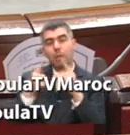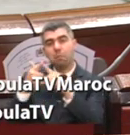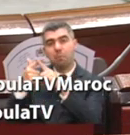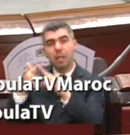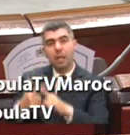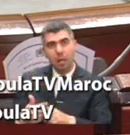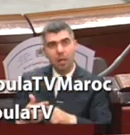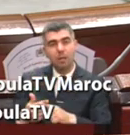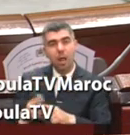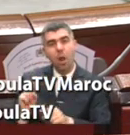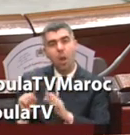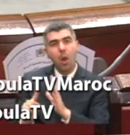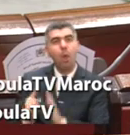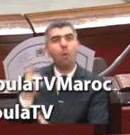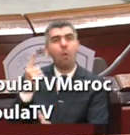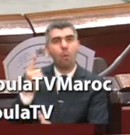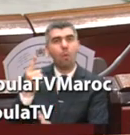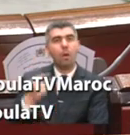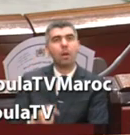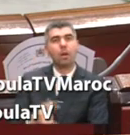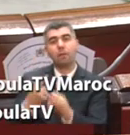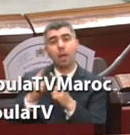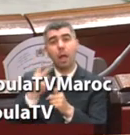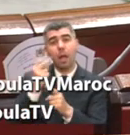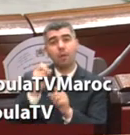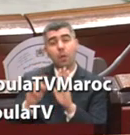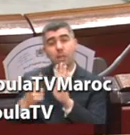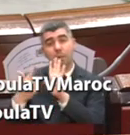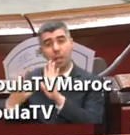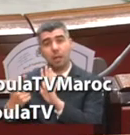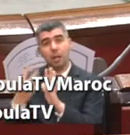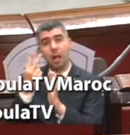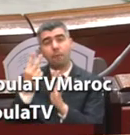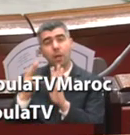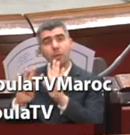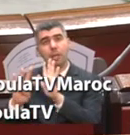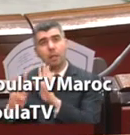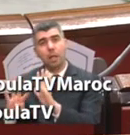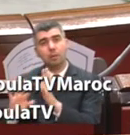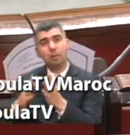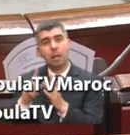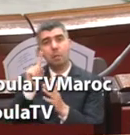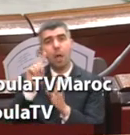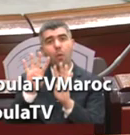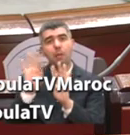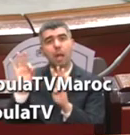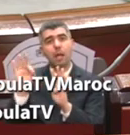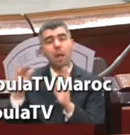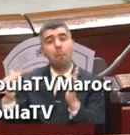مرة تتدار في التاريخ ديال الوزارة. وما بين 2017 و19 خصت ما قدره 180 مليون ديال